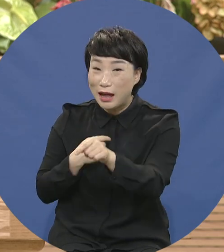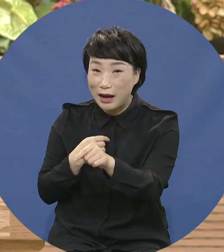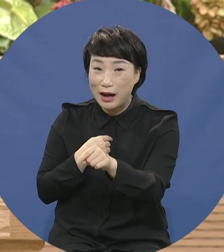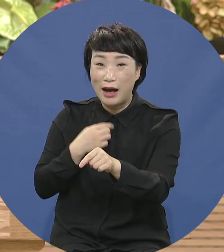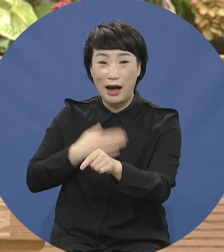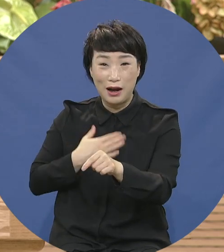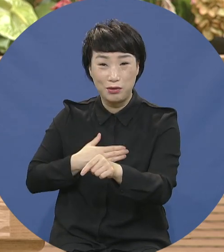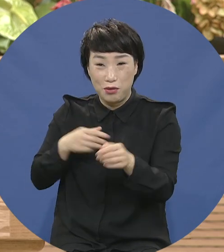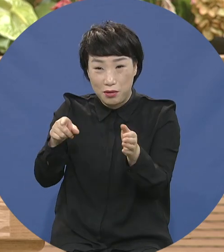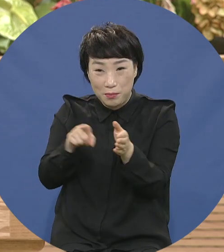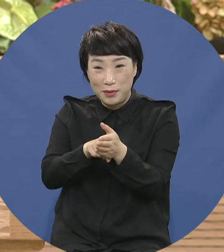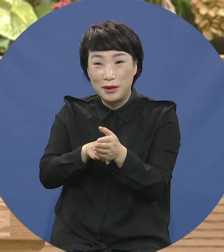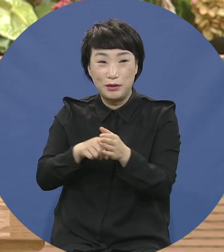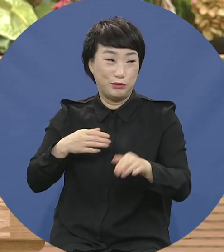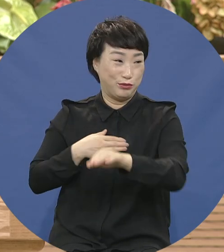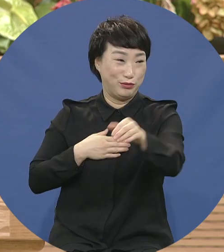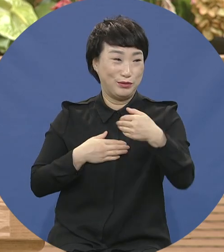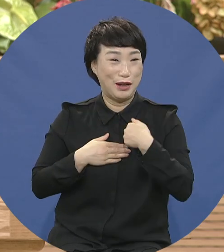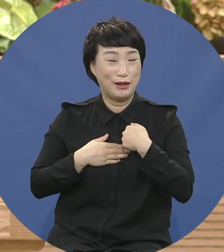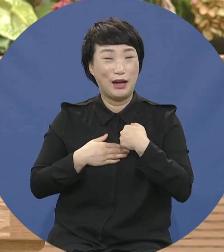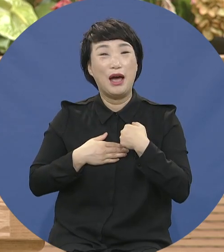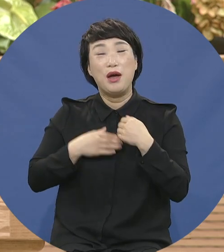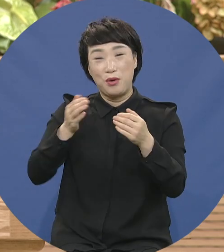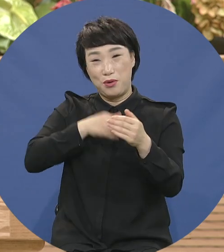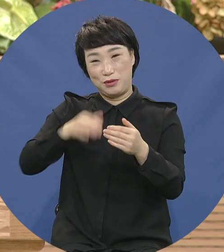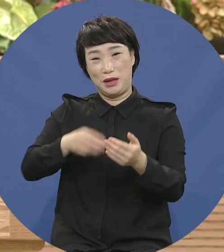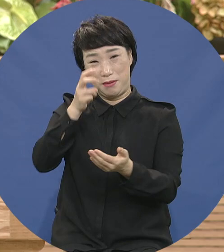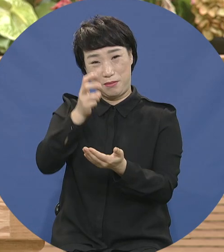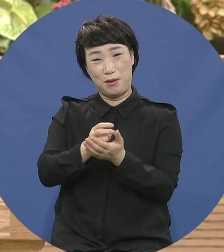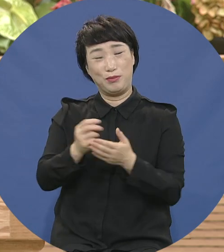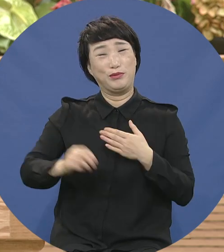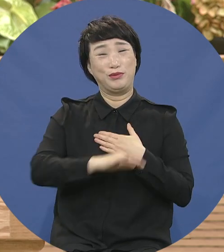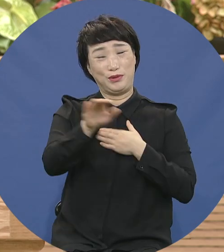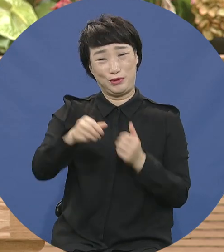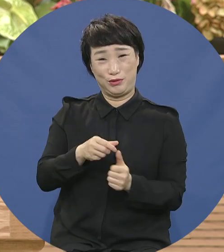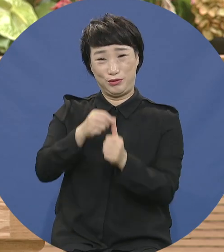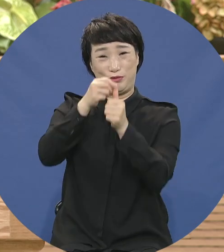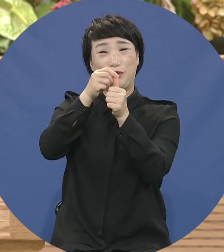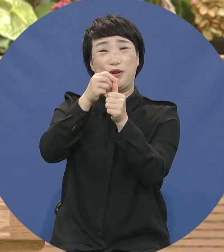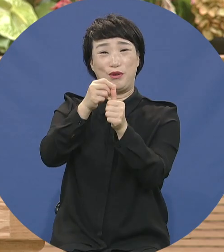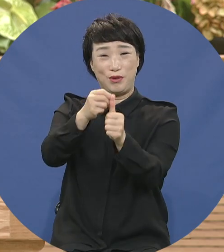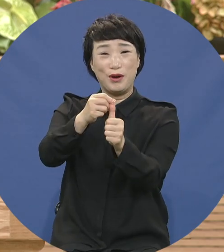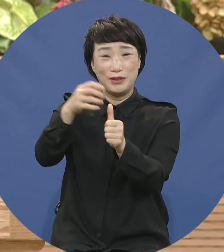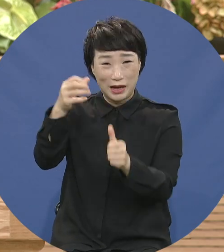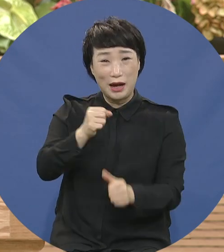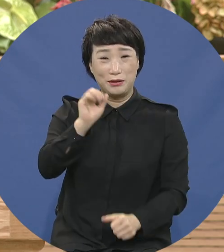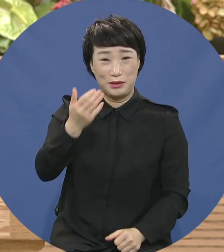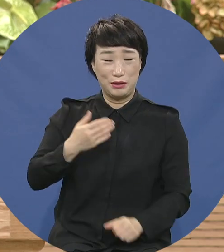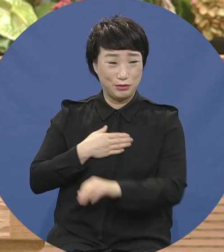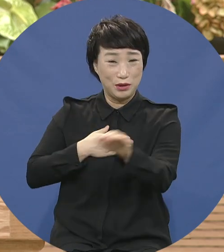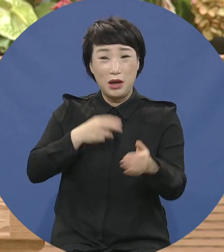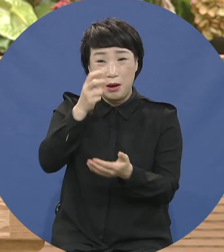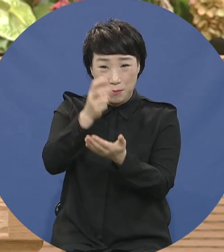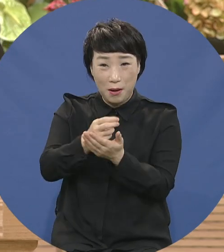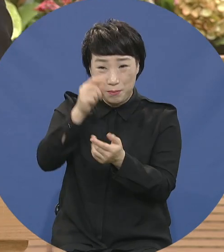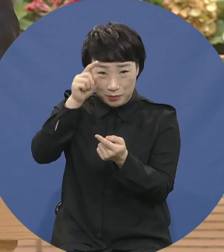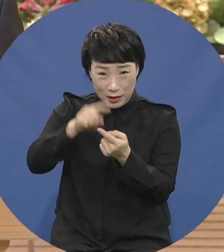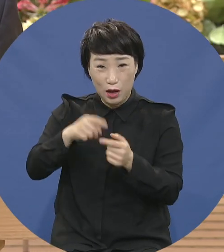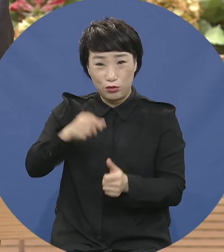믿는 것이 우리에게는 공의의 법대로 구원입니다. 법대로